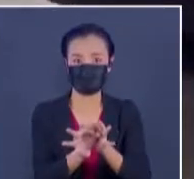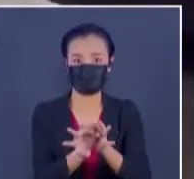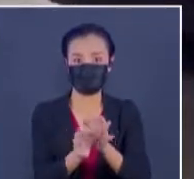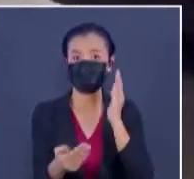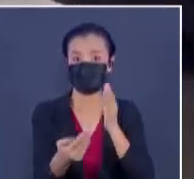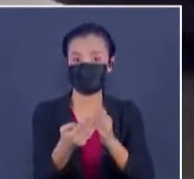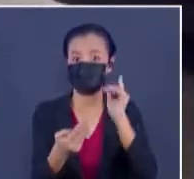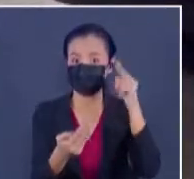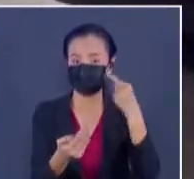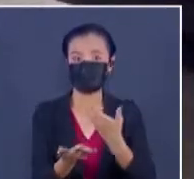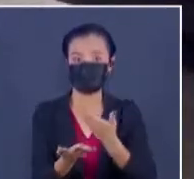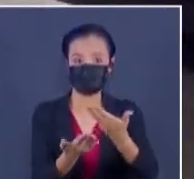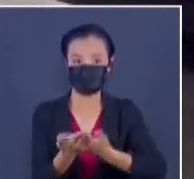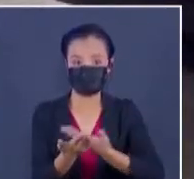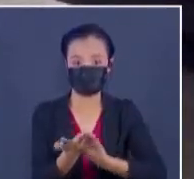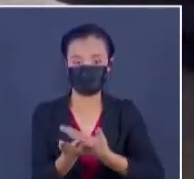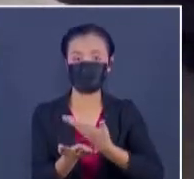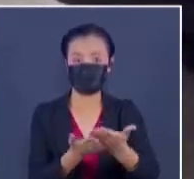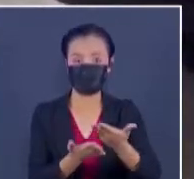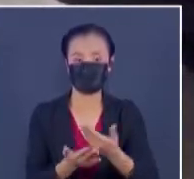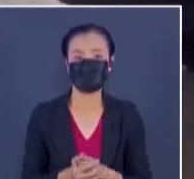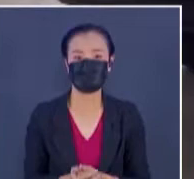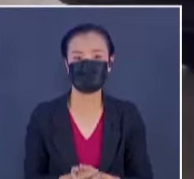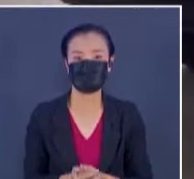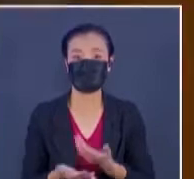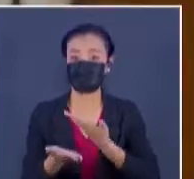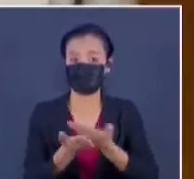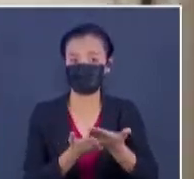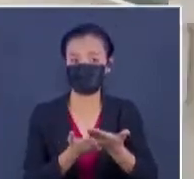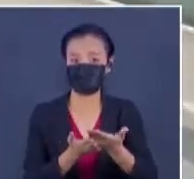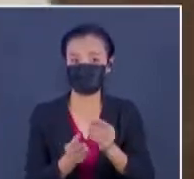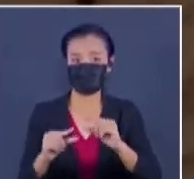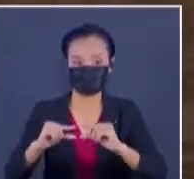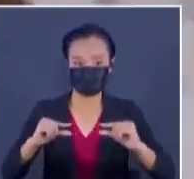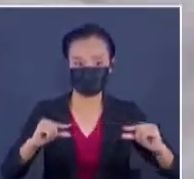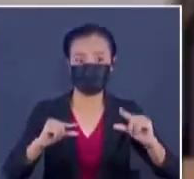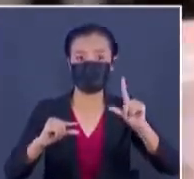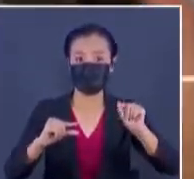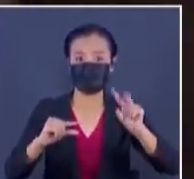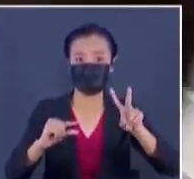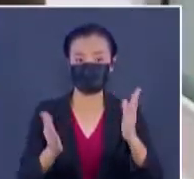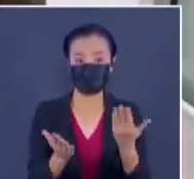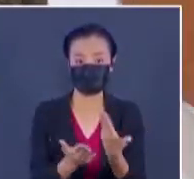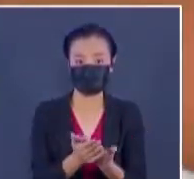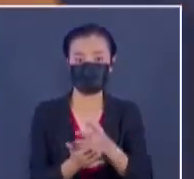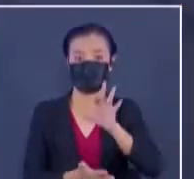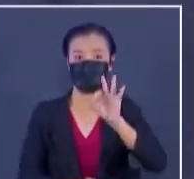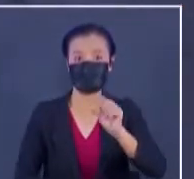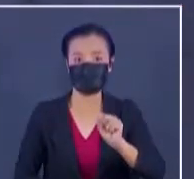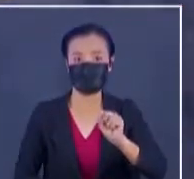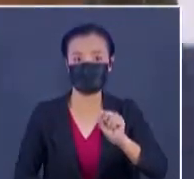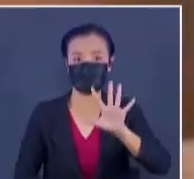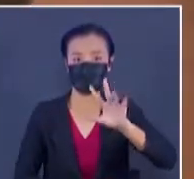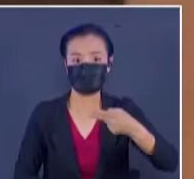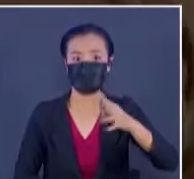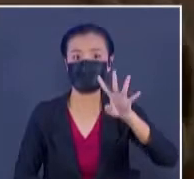ใจสั่งซื้อไปนะครับคุณพระสุภักษ์เนี่ยนะครับสั่งซื้อไป22เล่มเป็นเงินทั้งสิ้น